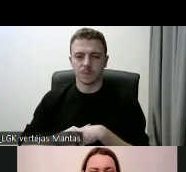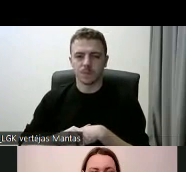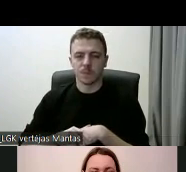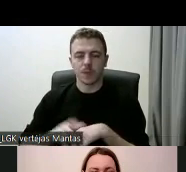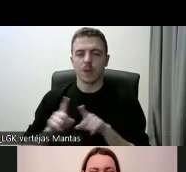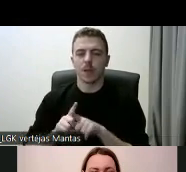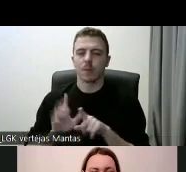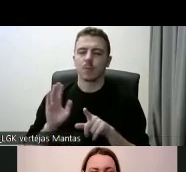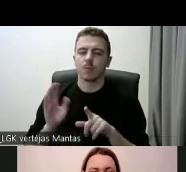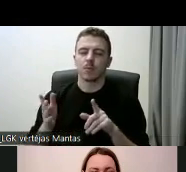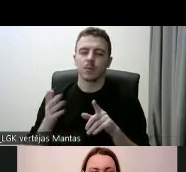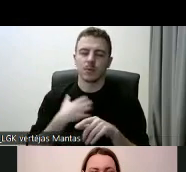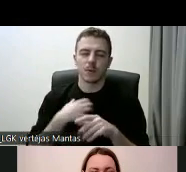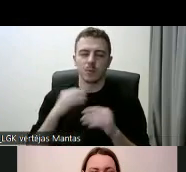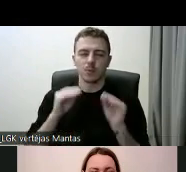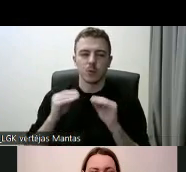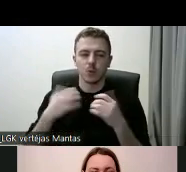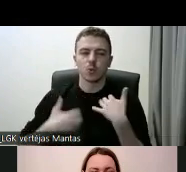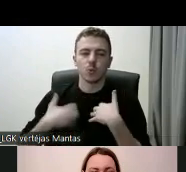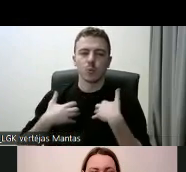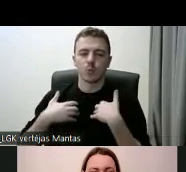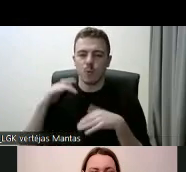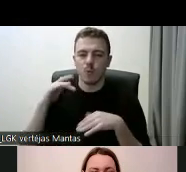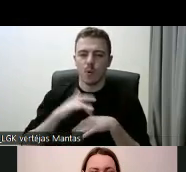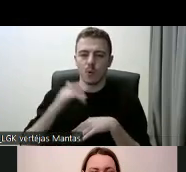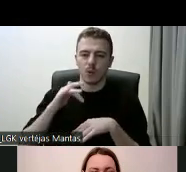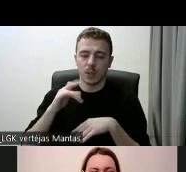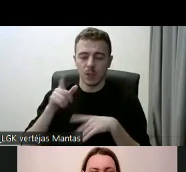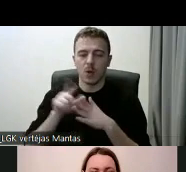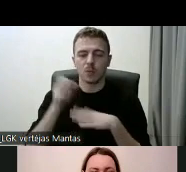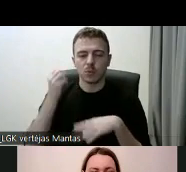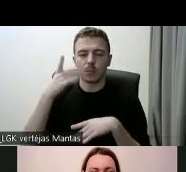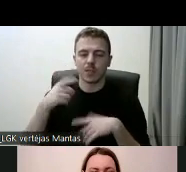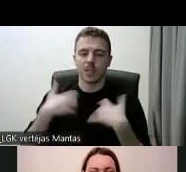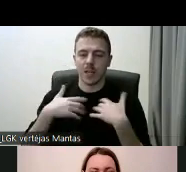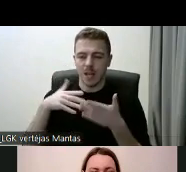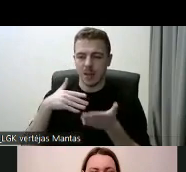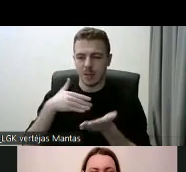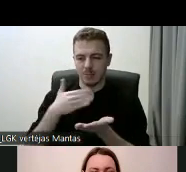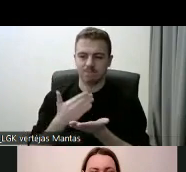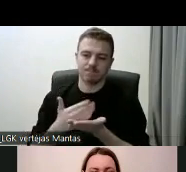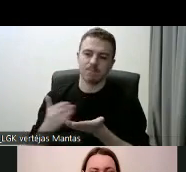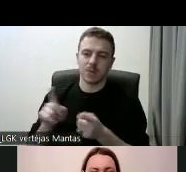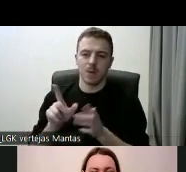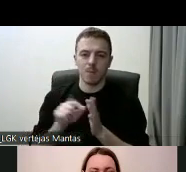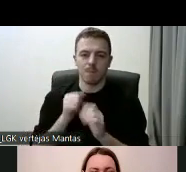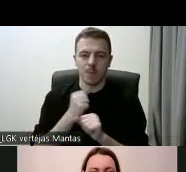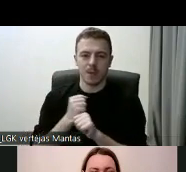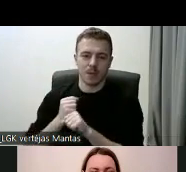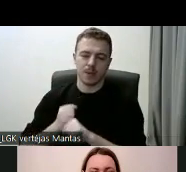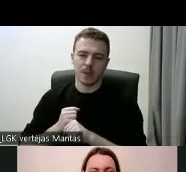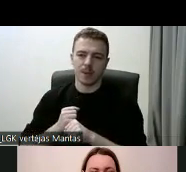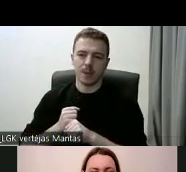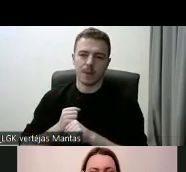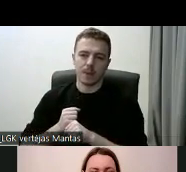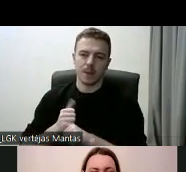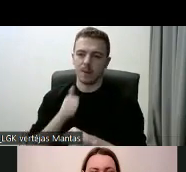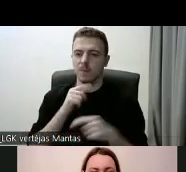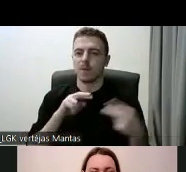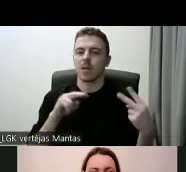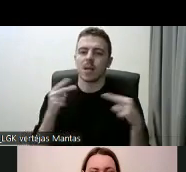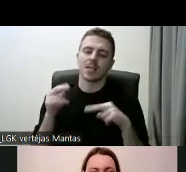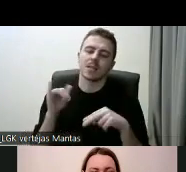skubumo pojūtį. Sakant, suprasti, kad tai turi būti padaryta greitai. Kodėl ir kaip greitai? Pavyzdžiui, keisti